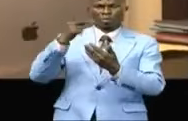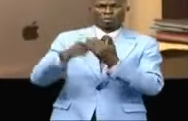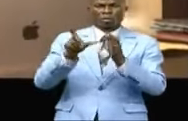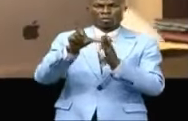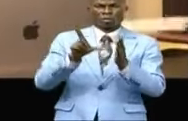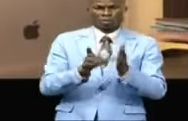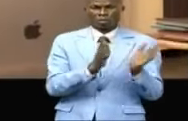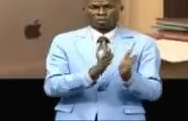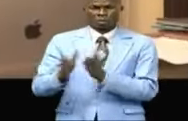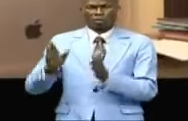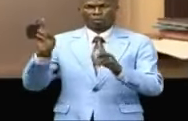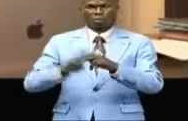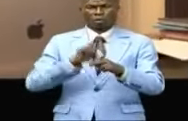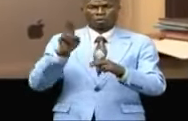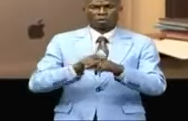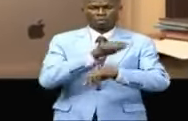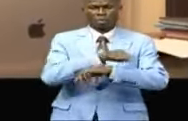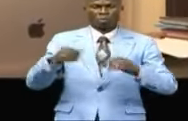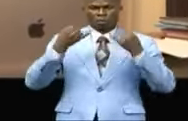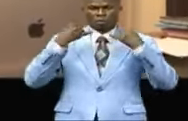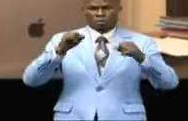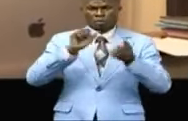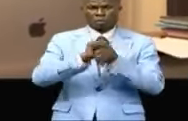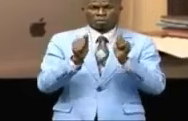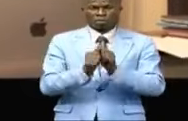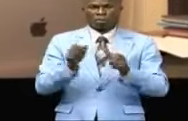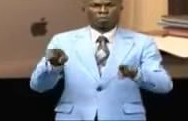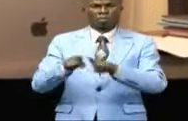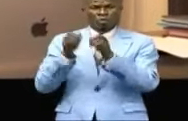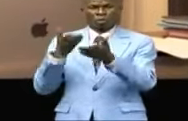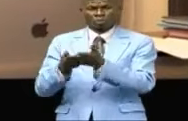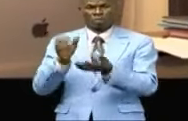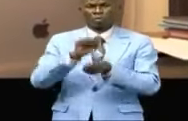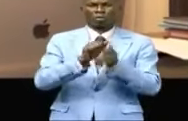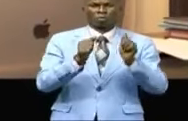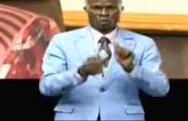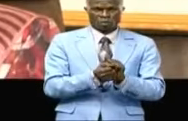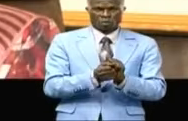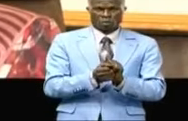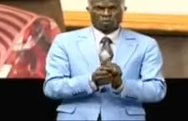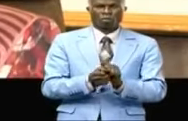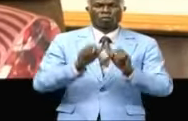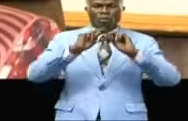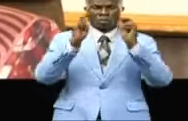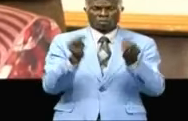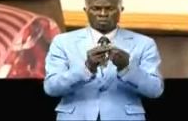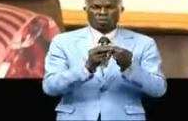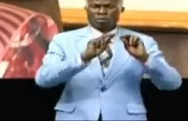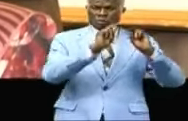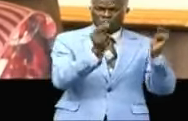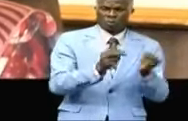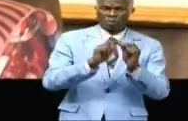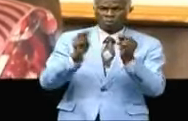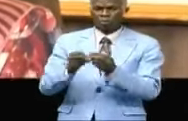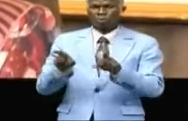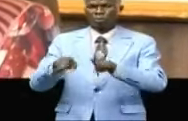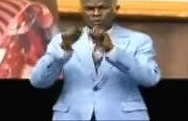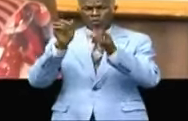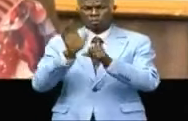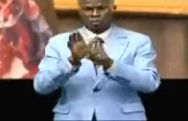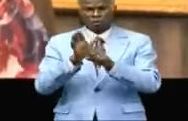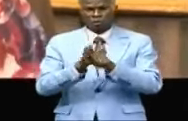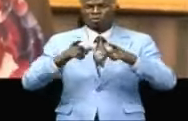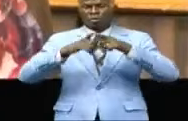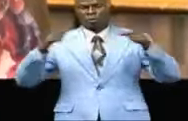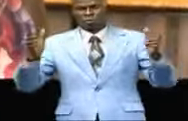portant dispositions applicables au bureau d'information sur le crédit, la situation des réseaux de mutuelles d'épargne et des crédits du Congo,